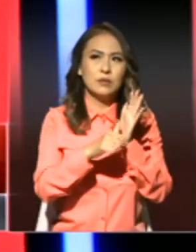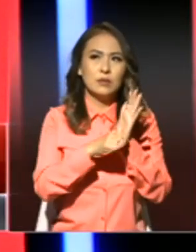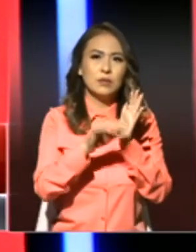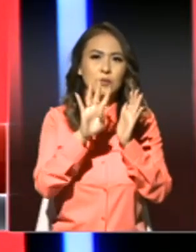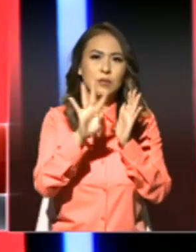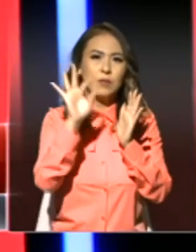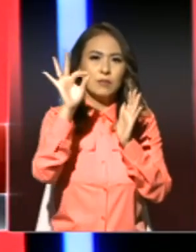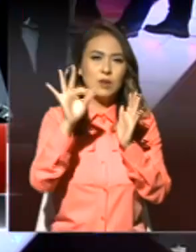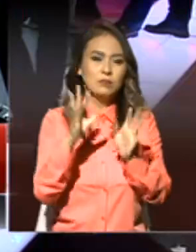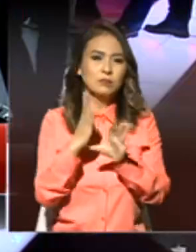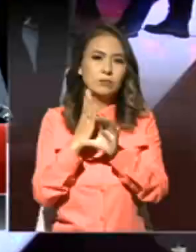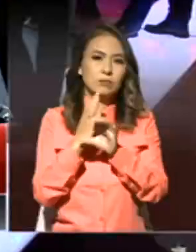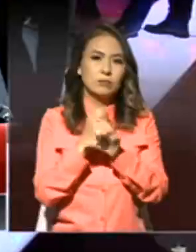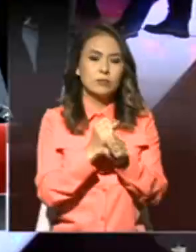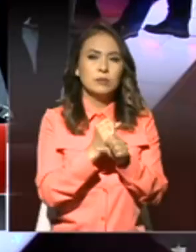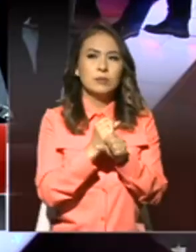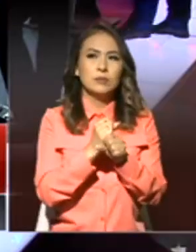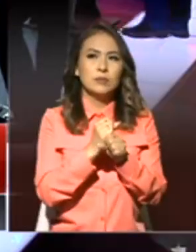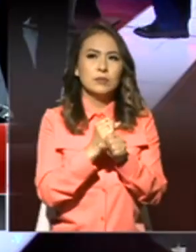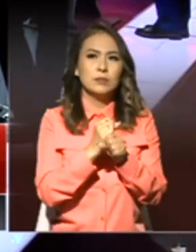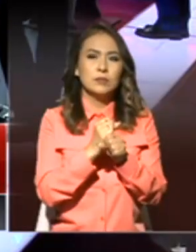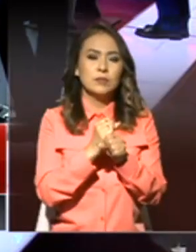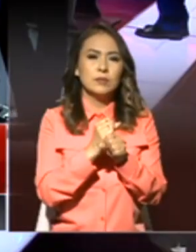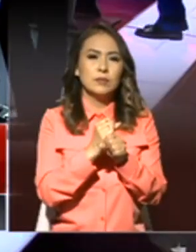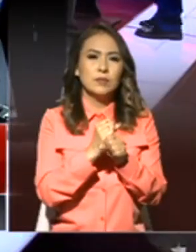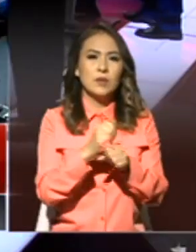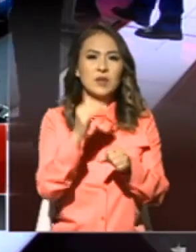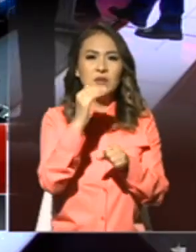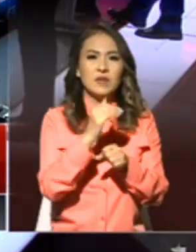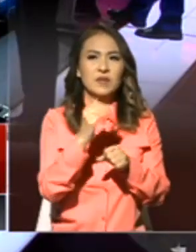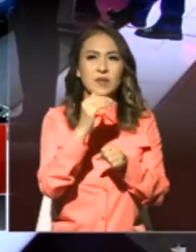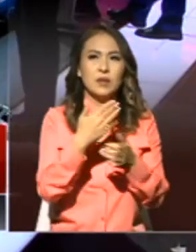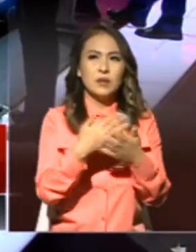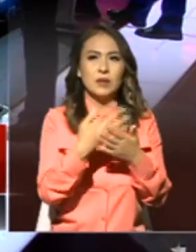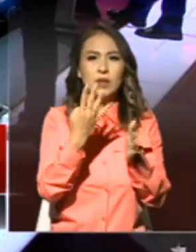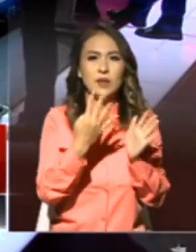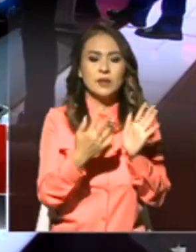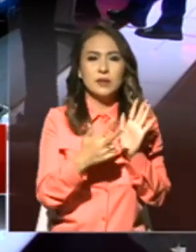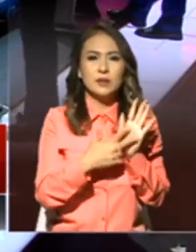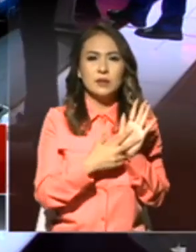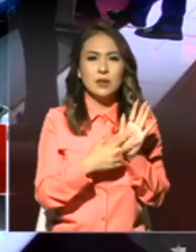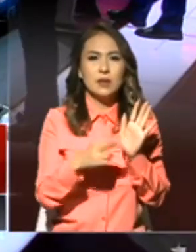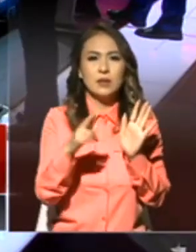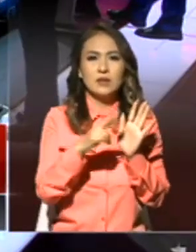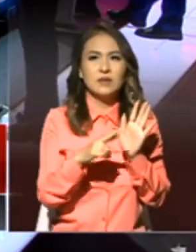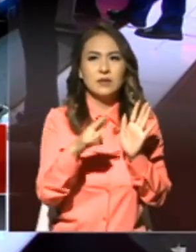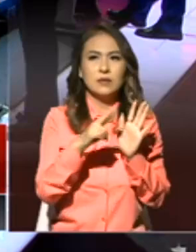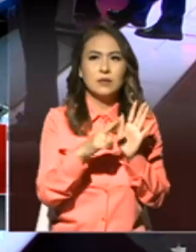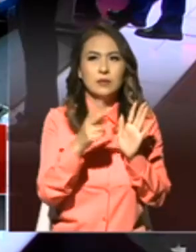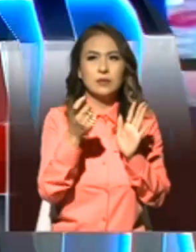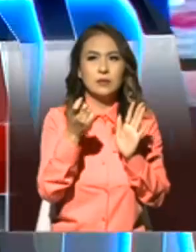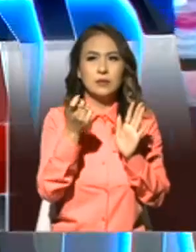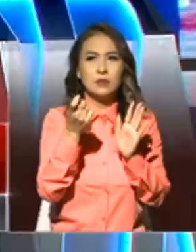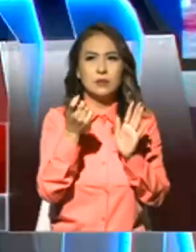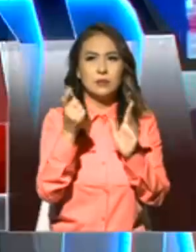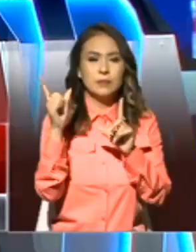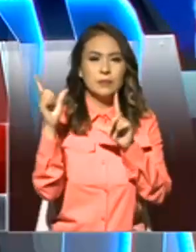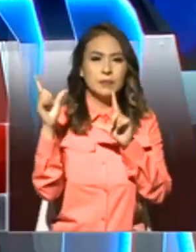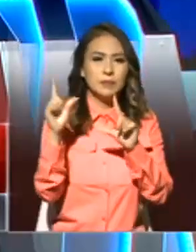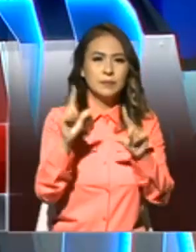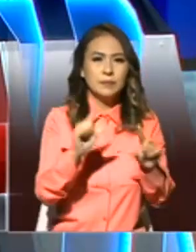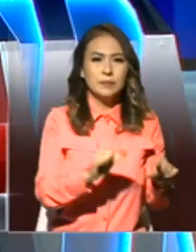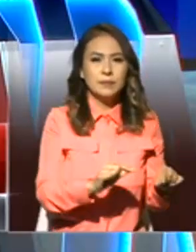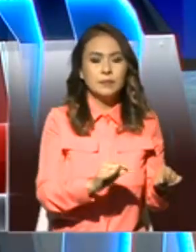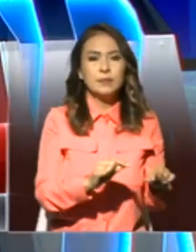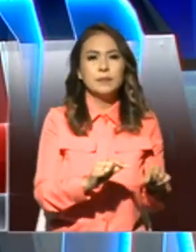64% азайған екен. Азайған. 64% ойлап көріңіз. Ақпан айындағы мен салыстырғанда 48. Қаңтарда біртіндеп азайып бара жатыр. Еселеп түсіп